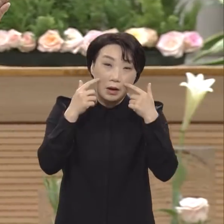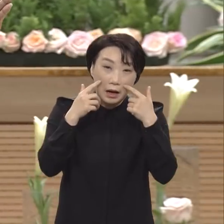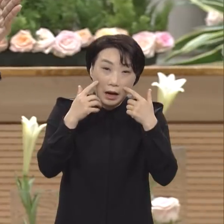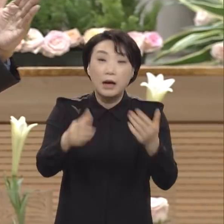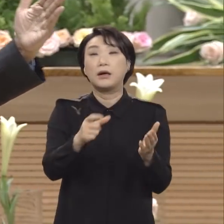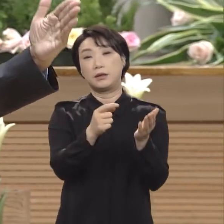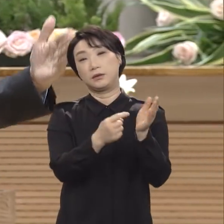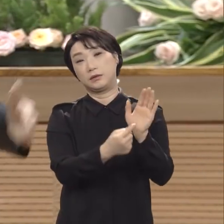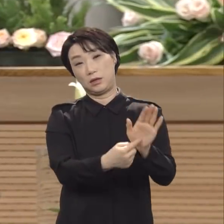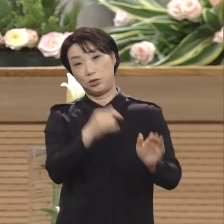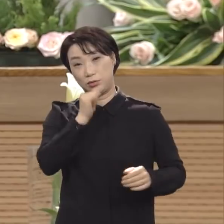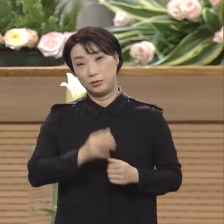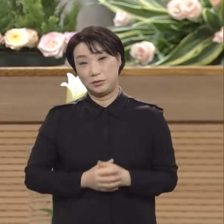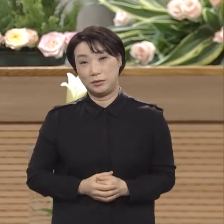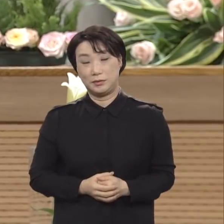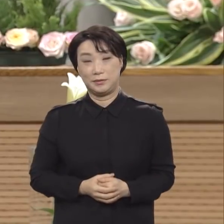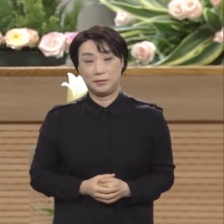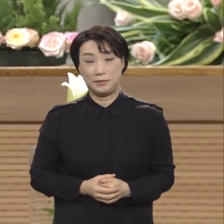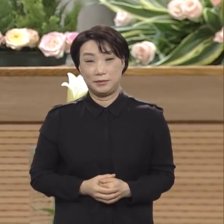정확하게 이렇게